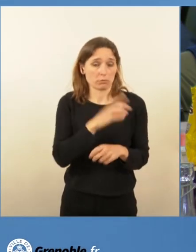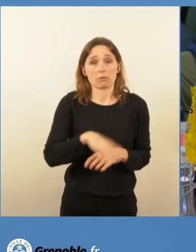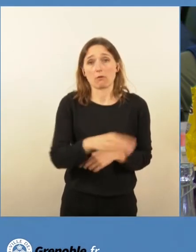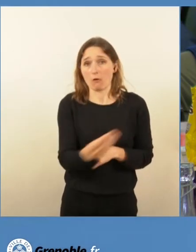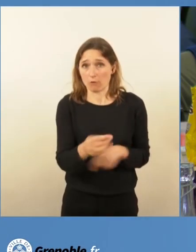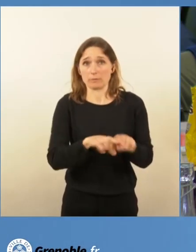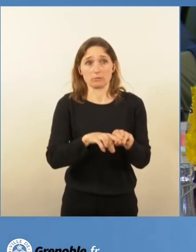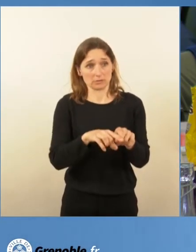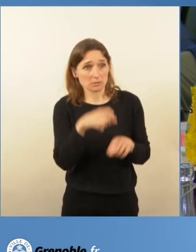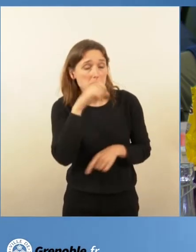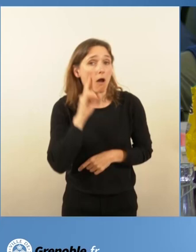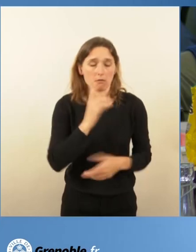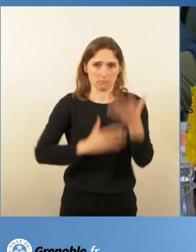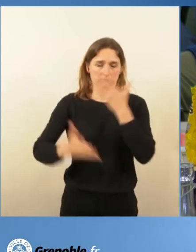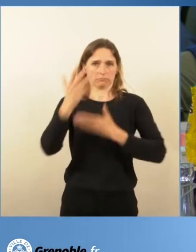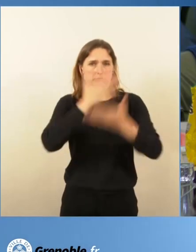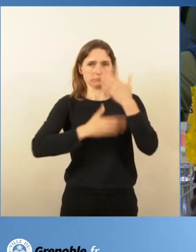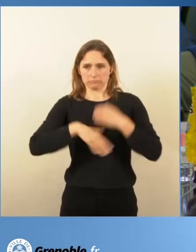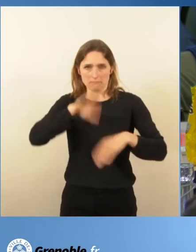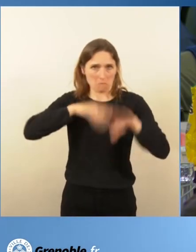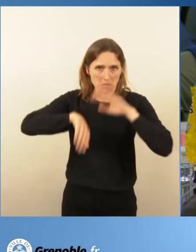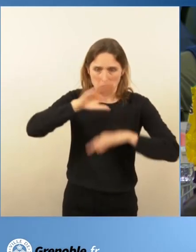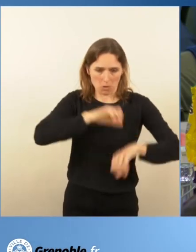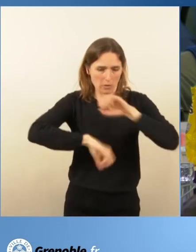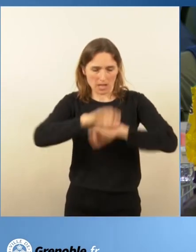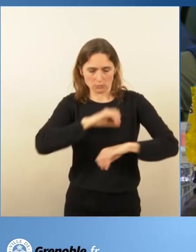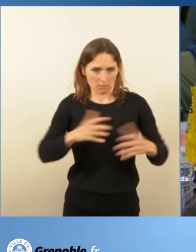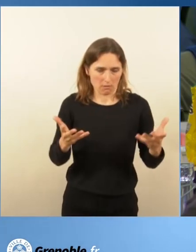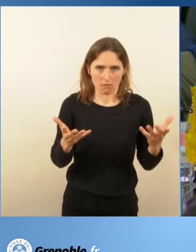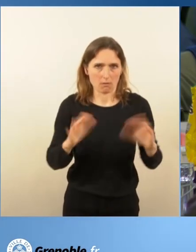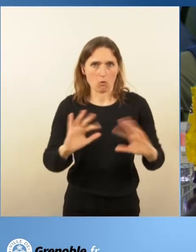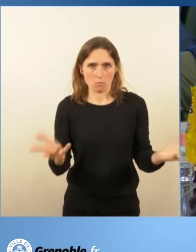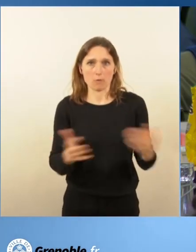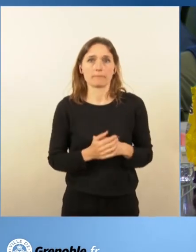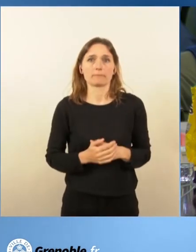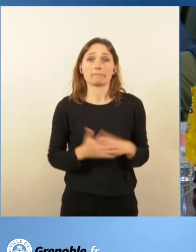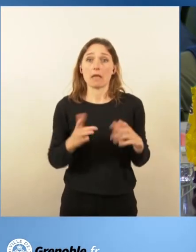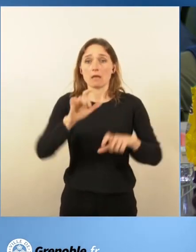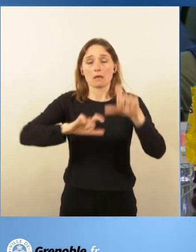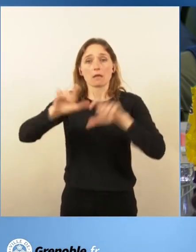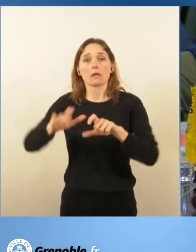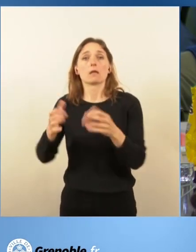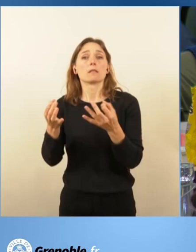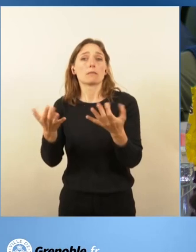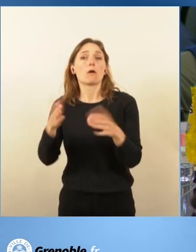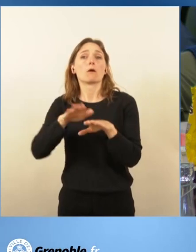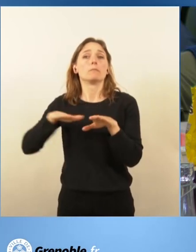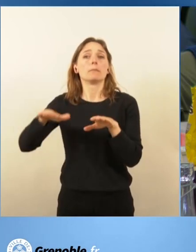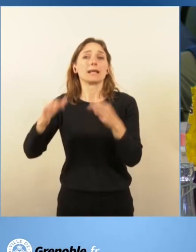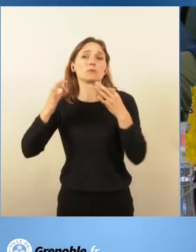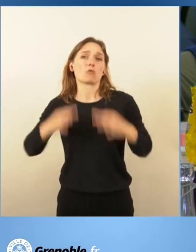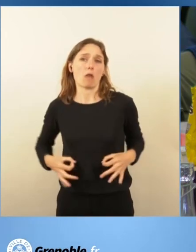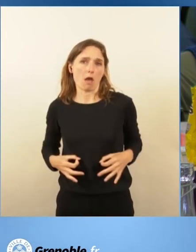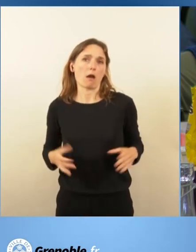ont du mal à s'organiser il faut toutefois relativiser ces fermetures de tempérer scolaire ont concerné moins de